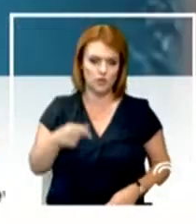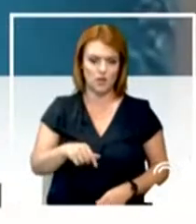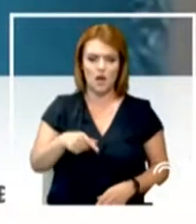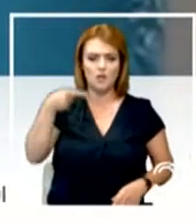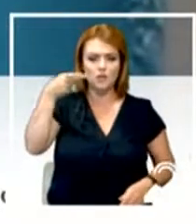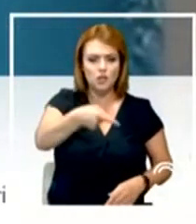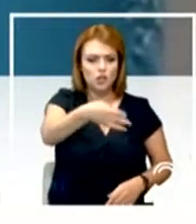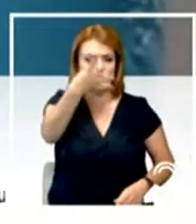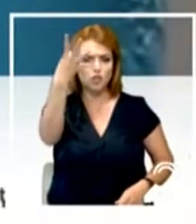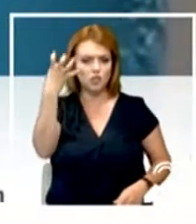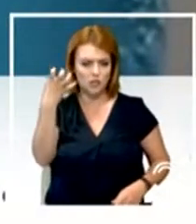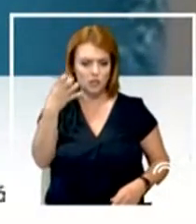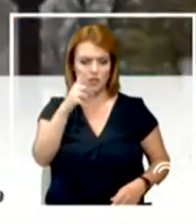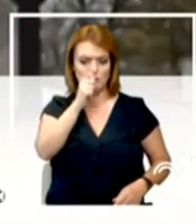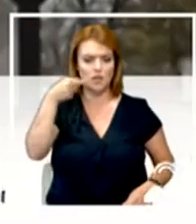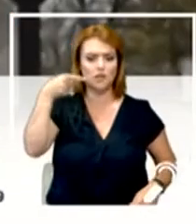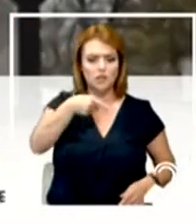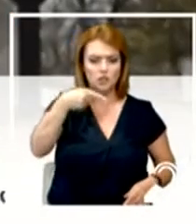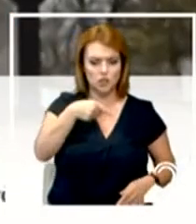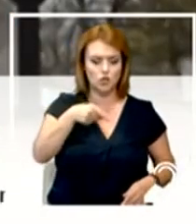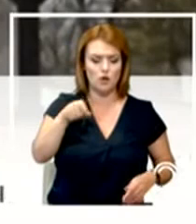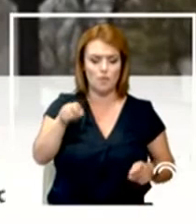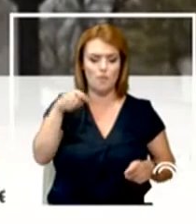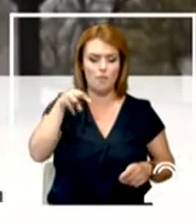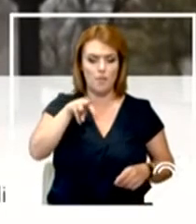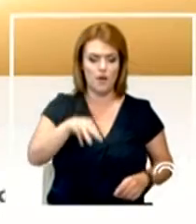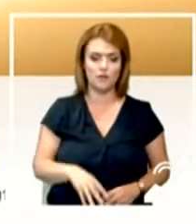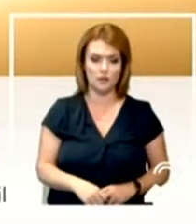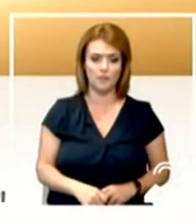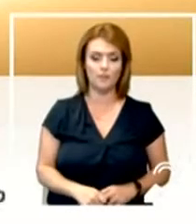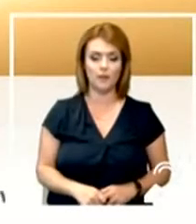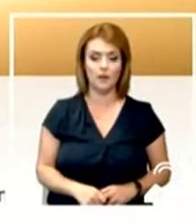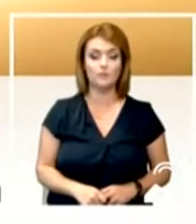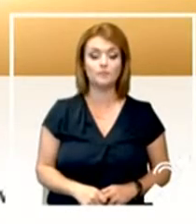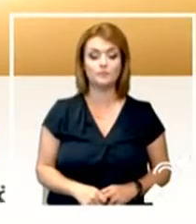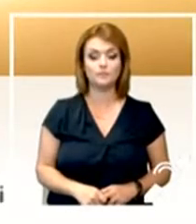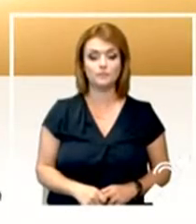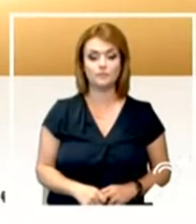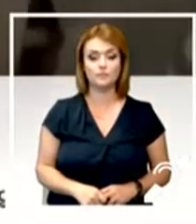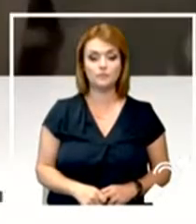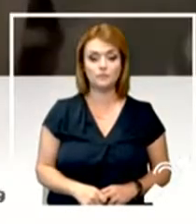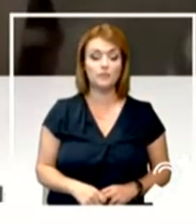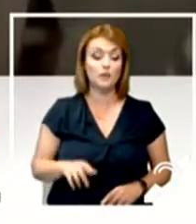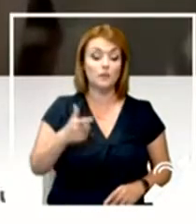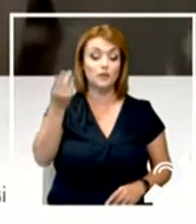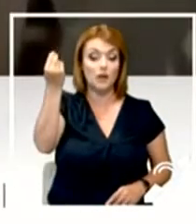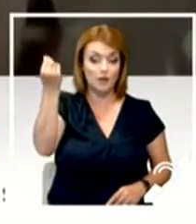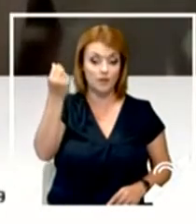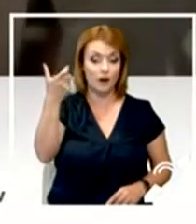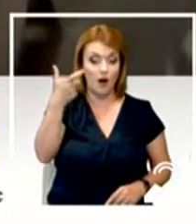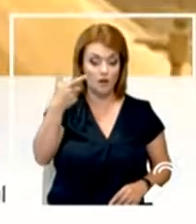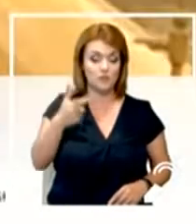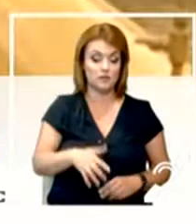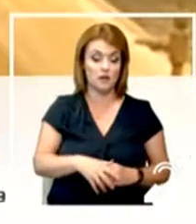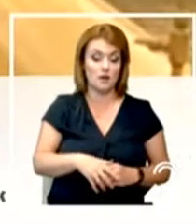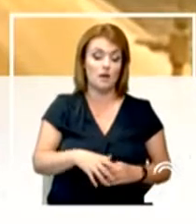în incapacitate de a-și onora obligațiunile de plată față de Gazprom. Unul, potrivit lui Vadim Ceban, ar fi că tariful de peste 22 de lei